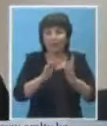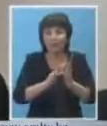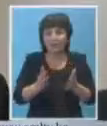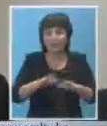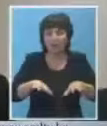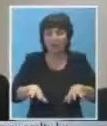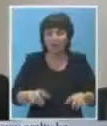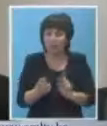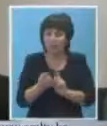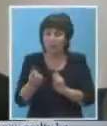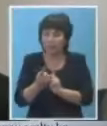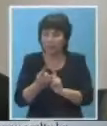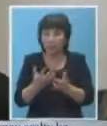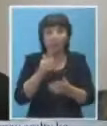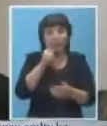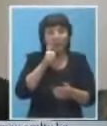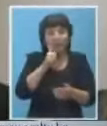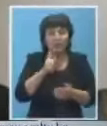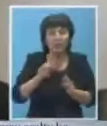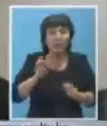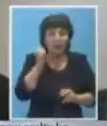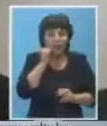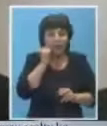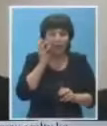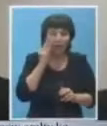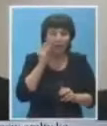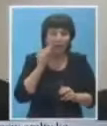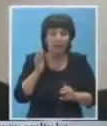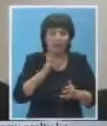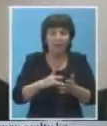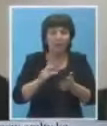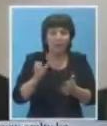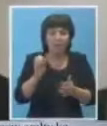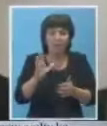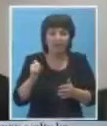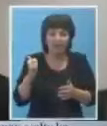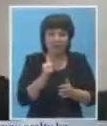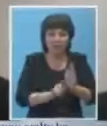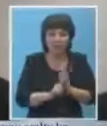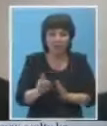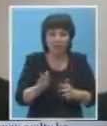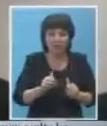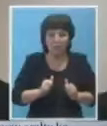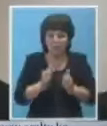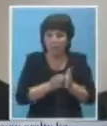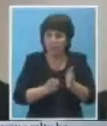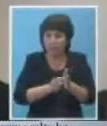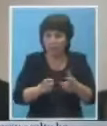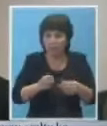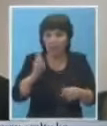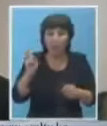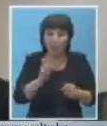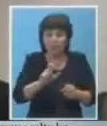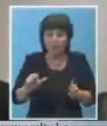билік өкілдерімен кездесемін, ал ертең Алматыда Еуразия апталығы басталады. Оған осы өңірдегі белді сарапшылар мен